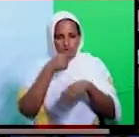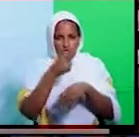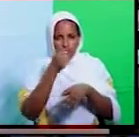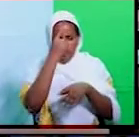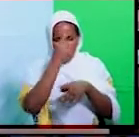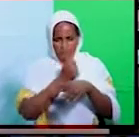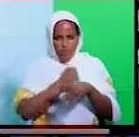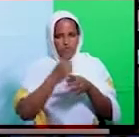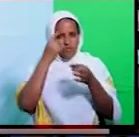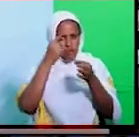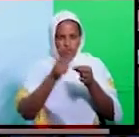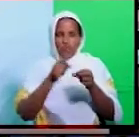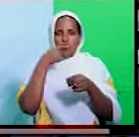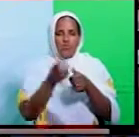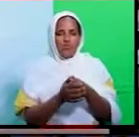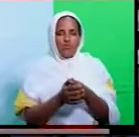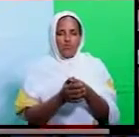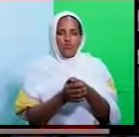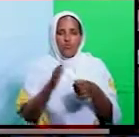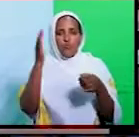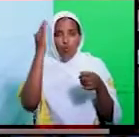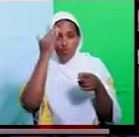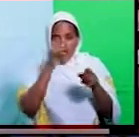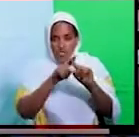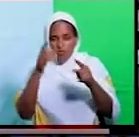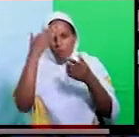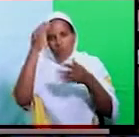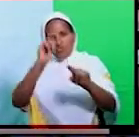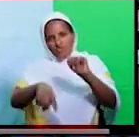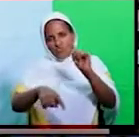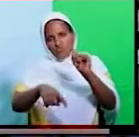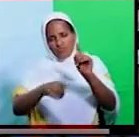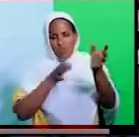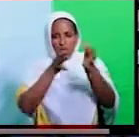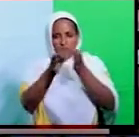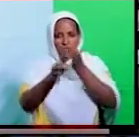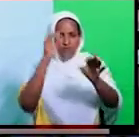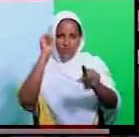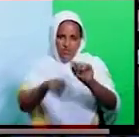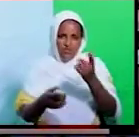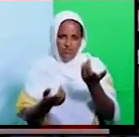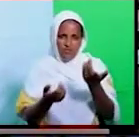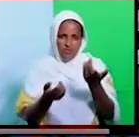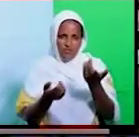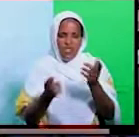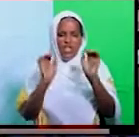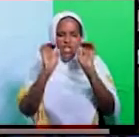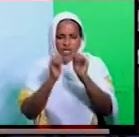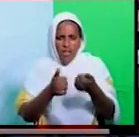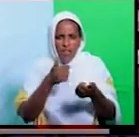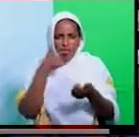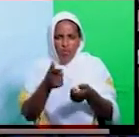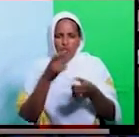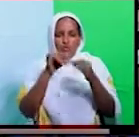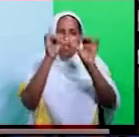ያለውን ማየት ስንችል ነው ብሎ ደቀ መዝሙሩን መልሶለታል ይላል ስለዚህ እውነትን ለመማር